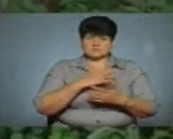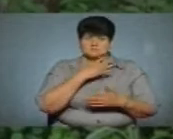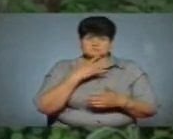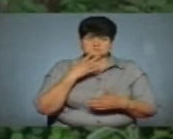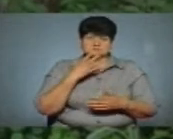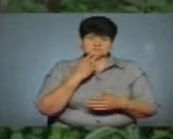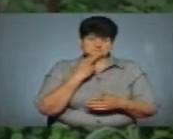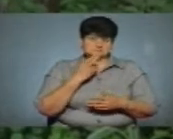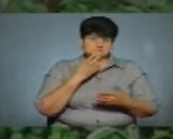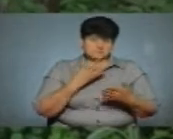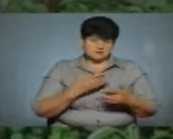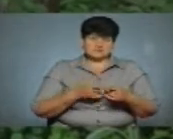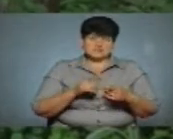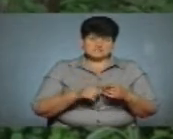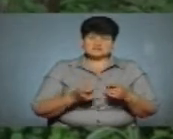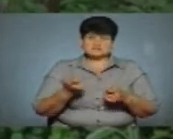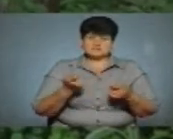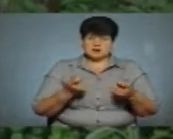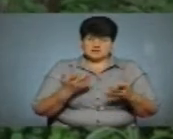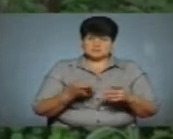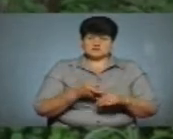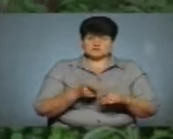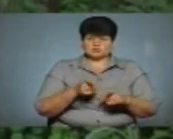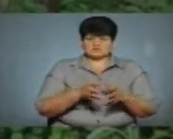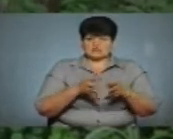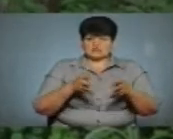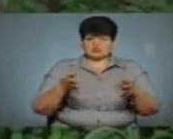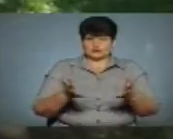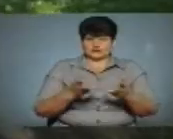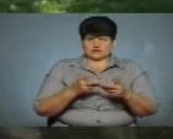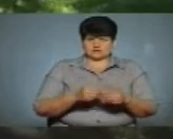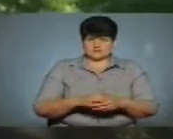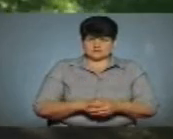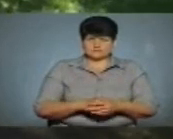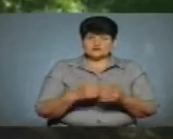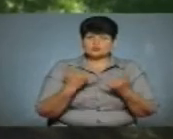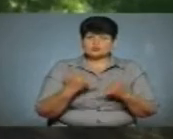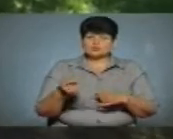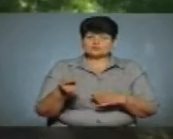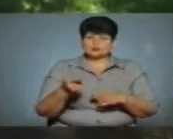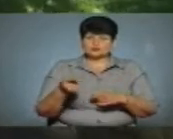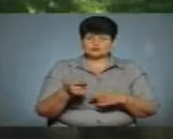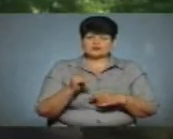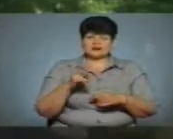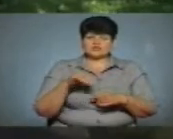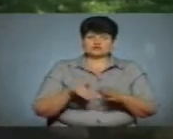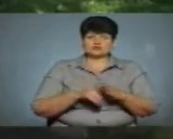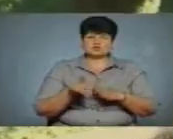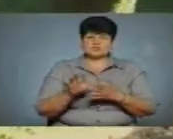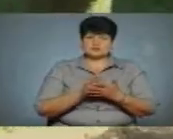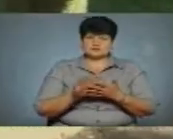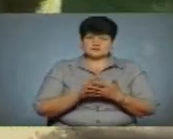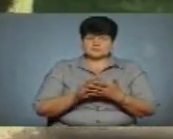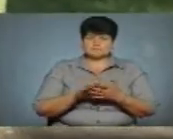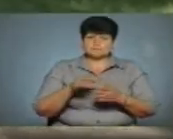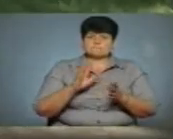поживи. І от цей спалах популяції привів до їх такої величезної кількості. Сьогодні в Тернополі від кліщів почали обробляти парк імені